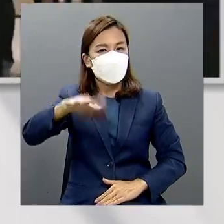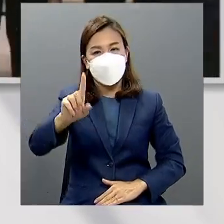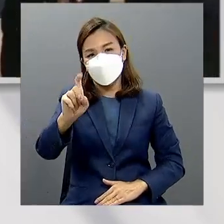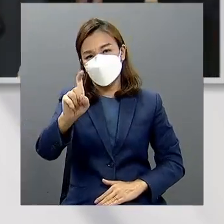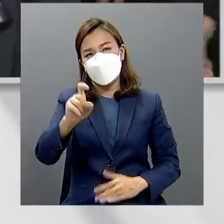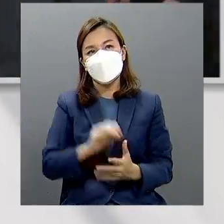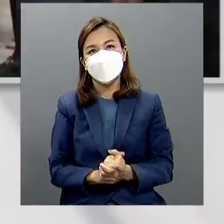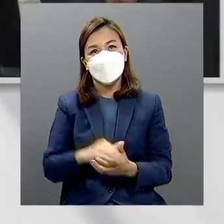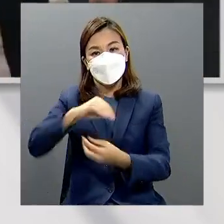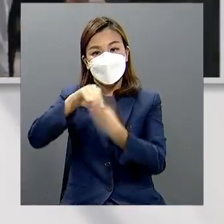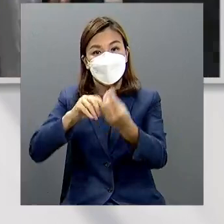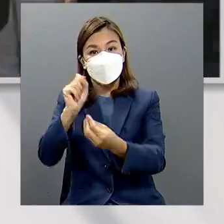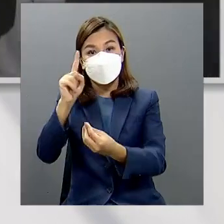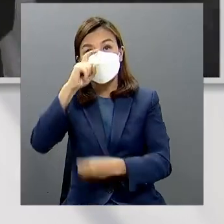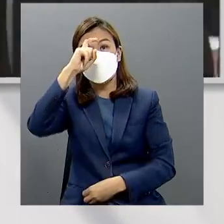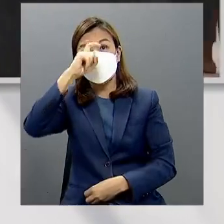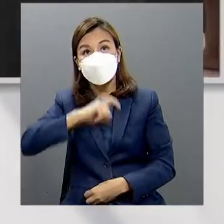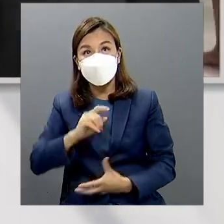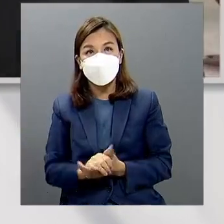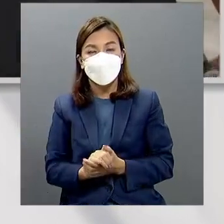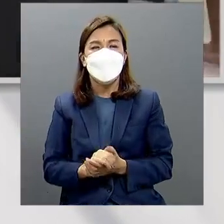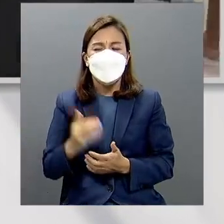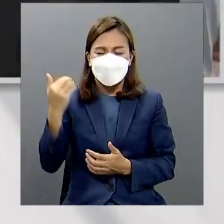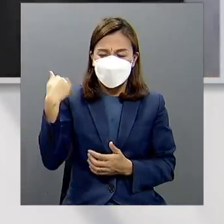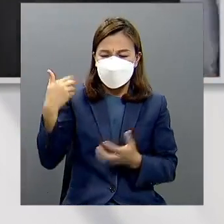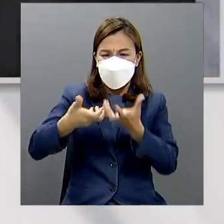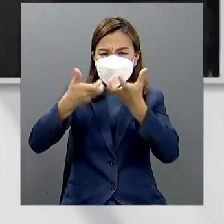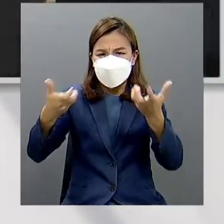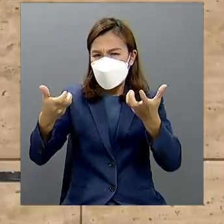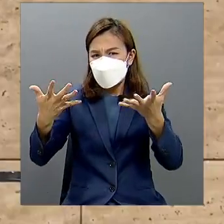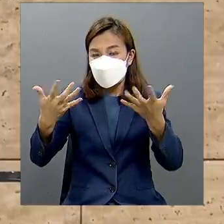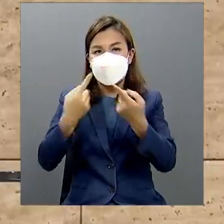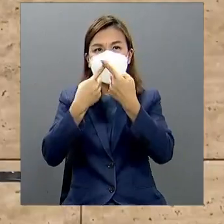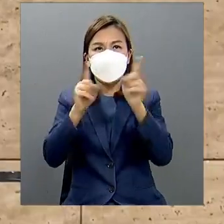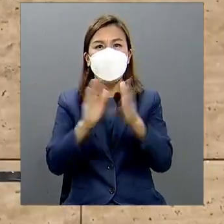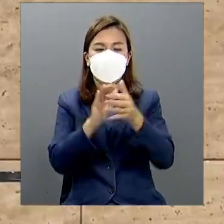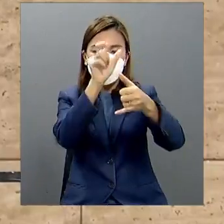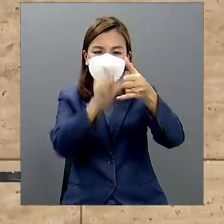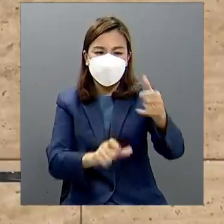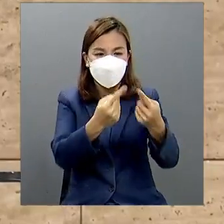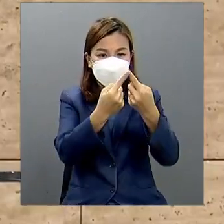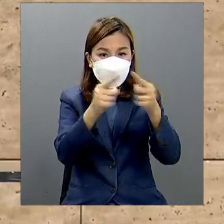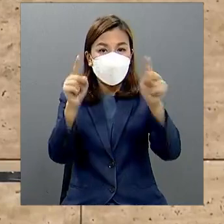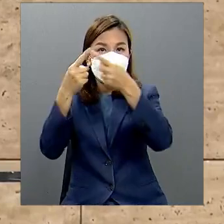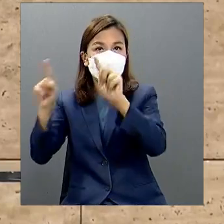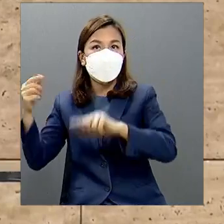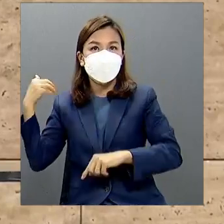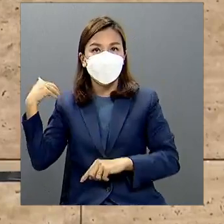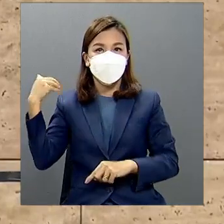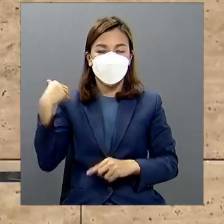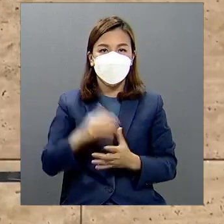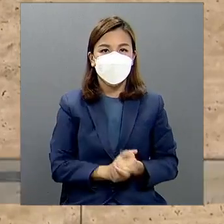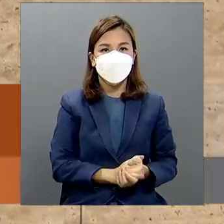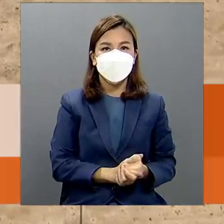ยไม่มีการแตกแยกแต่จะมีบางคนที่แตกต่างออกไปค่ะ ไม่แตกนะครับนะครับเราม